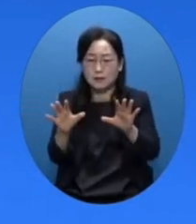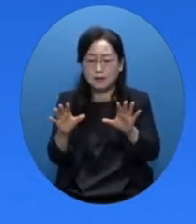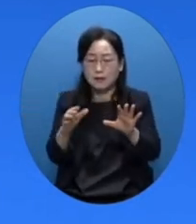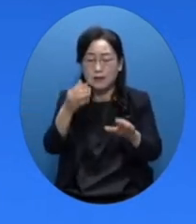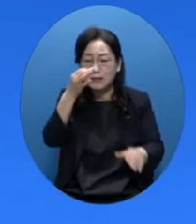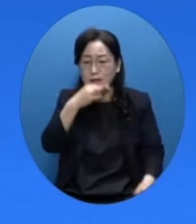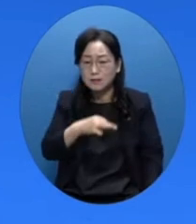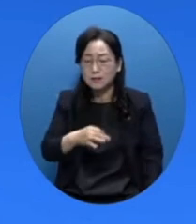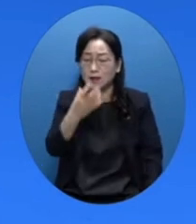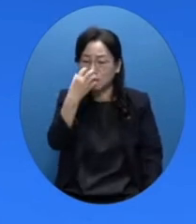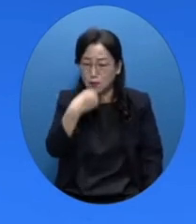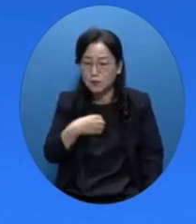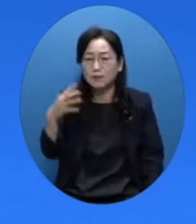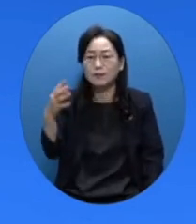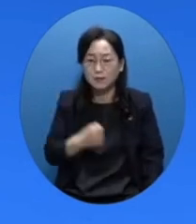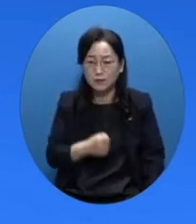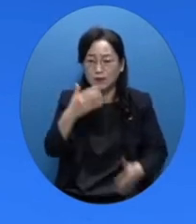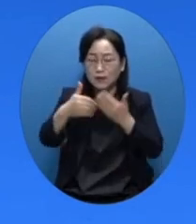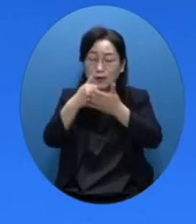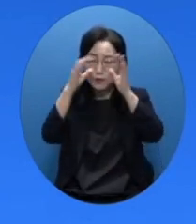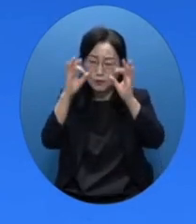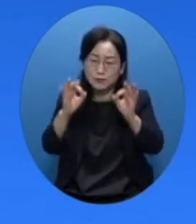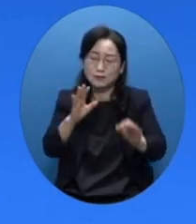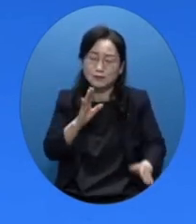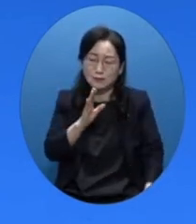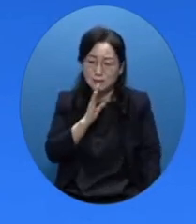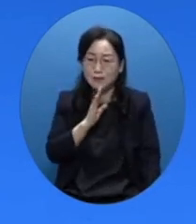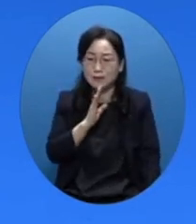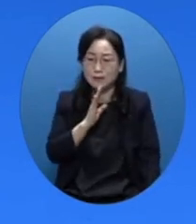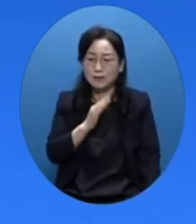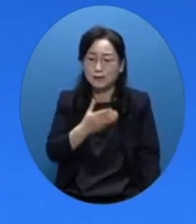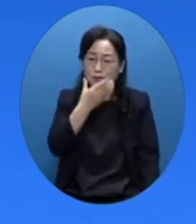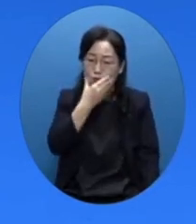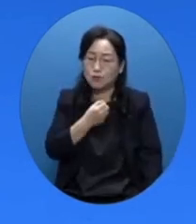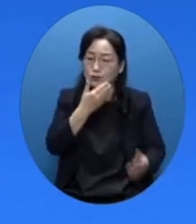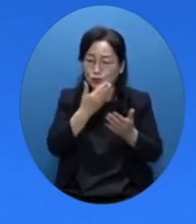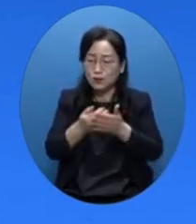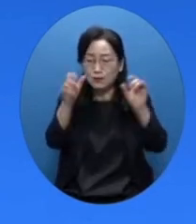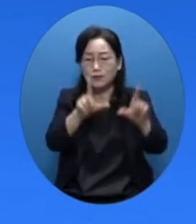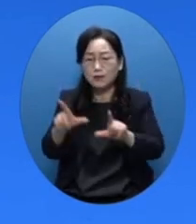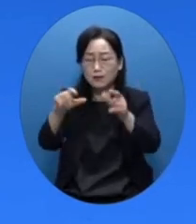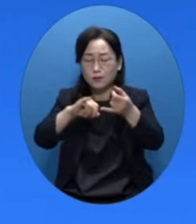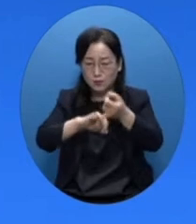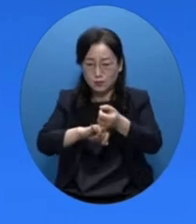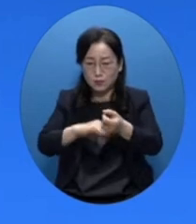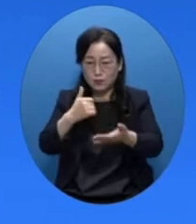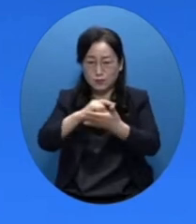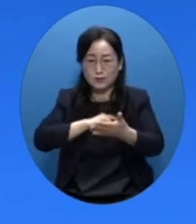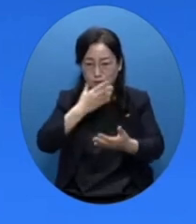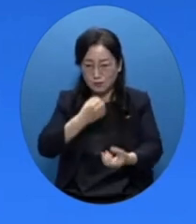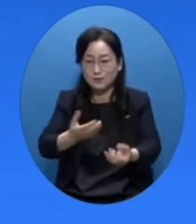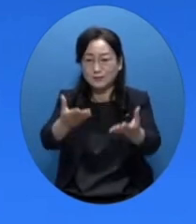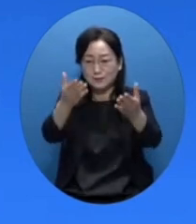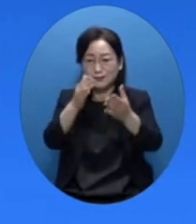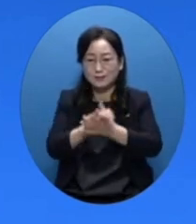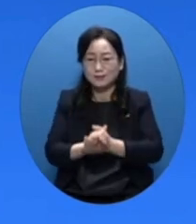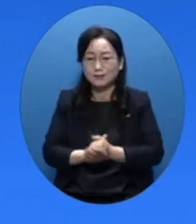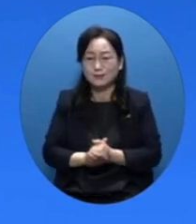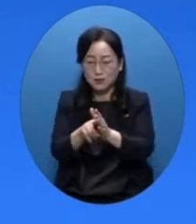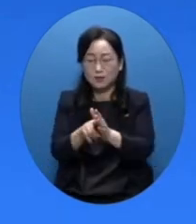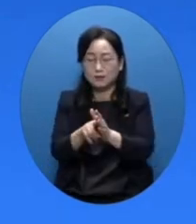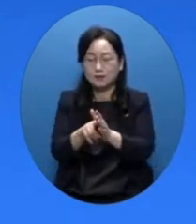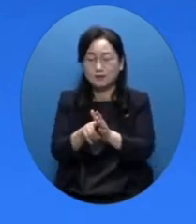하는 보시기에 참으로 복제 복귀한 인생을 살아간 대로 보다 되기를 줌 m 으로 축원합니다